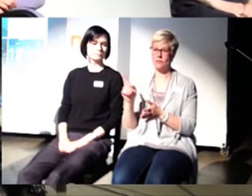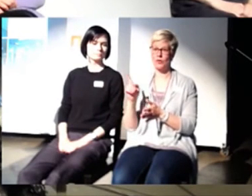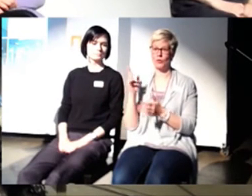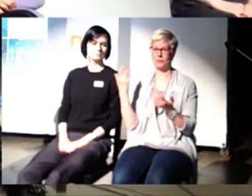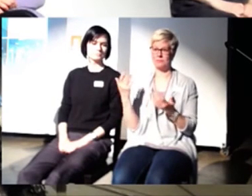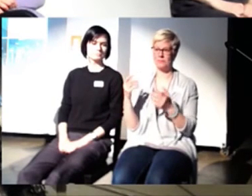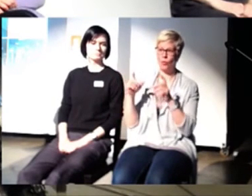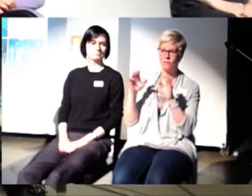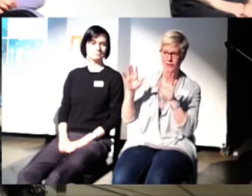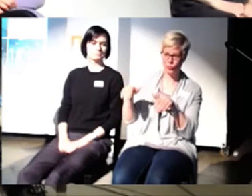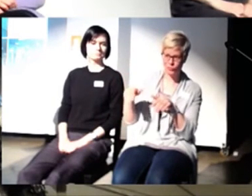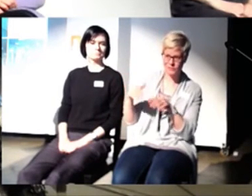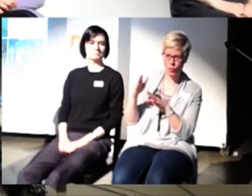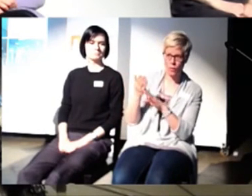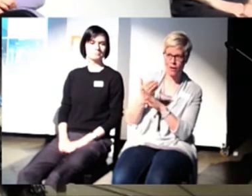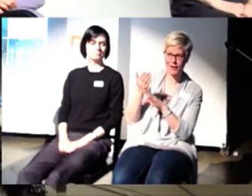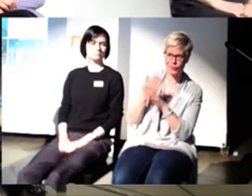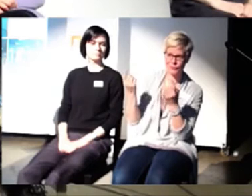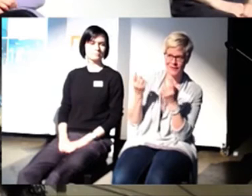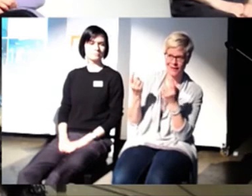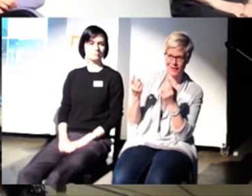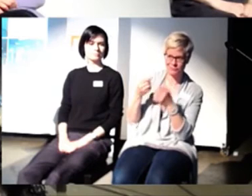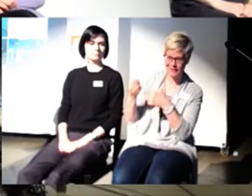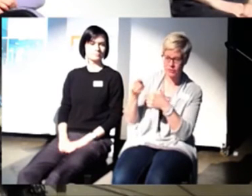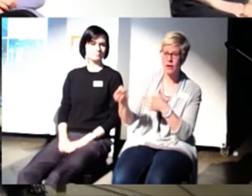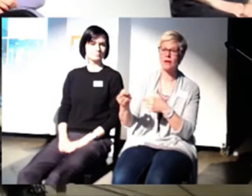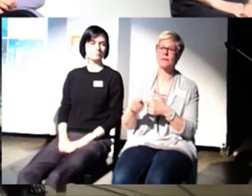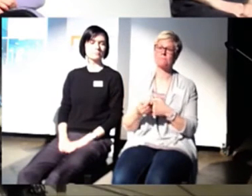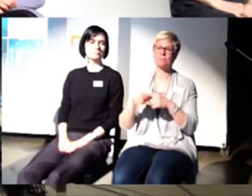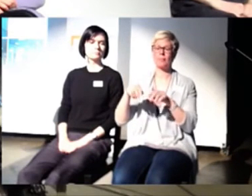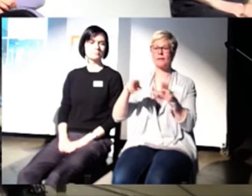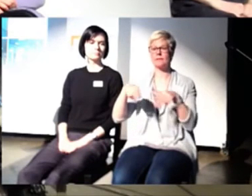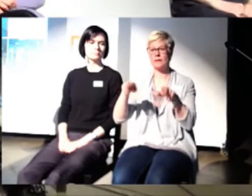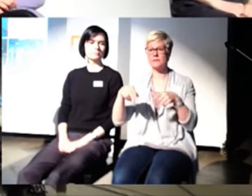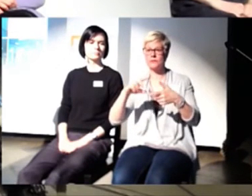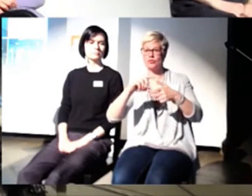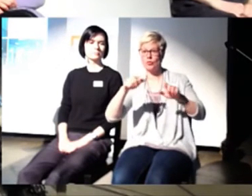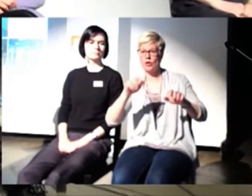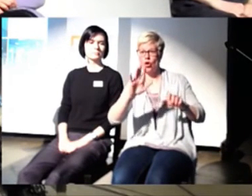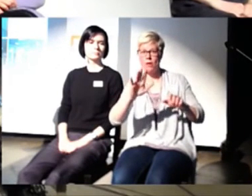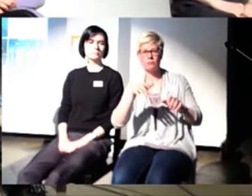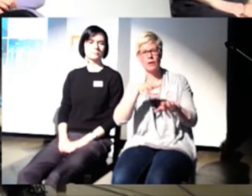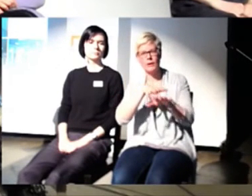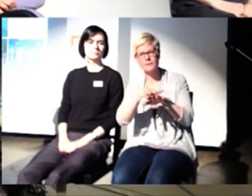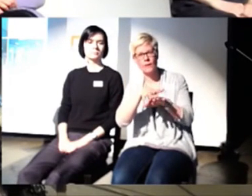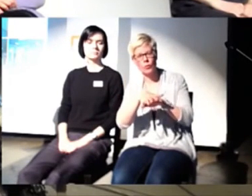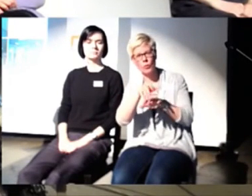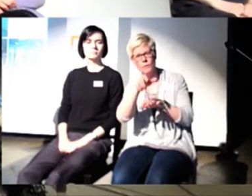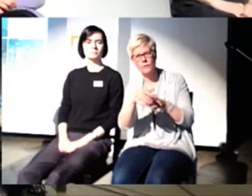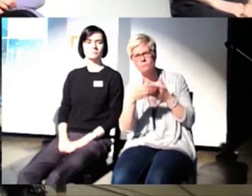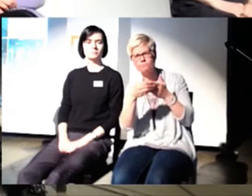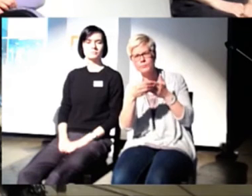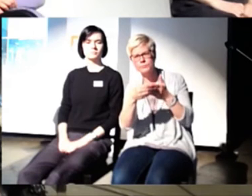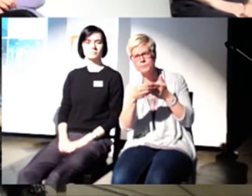esitys meneillään. Ja tanssistudion alan asiantuntijoiden opastuksella suunniteltu. Sillä